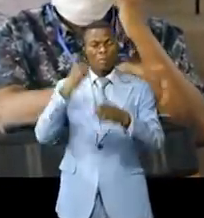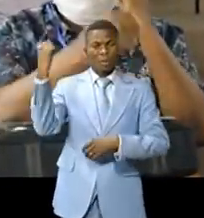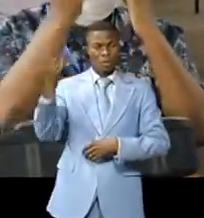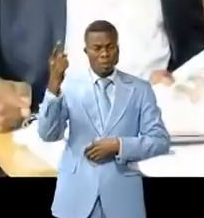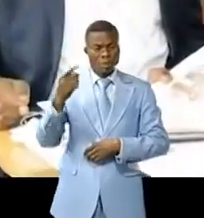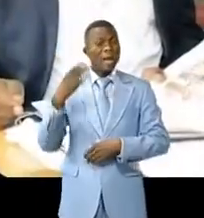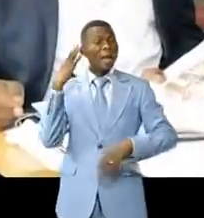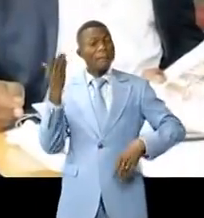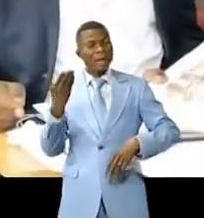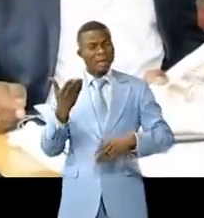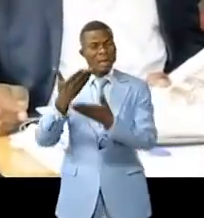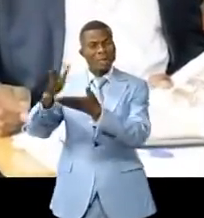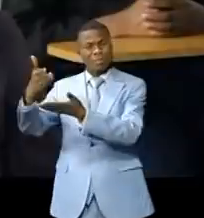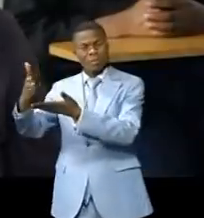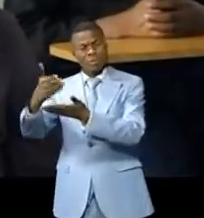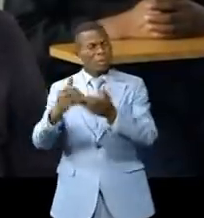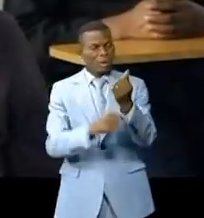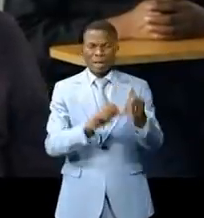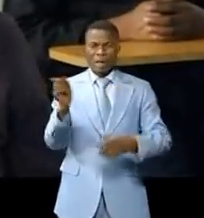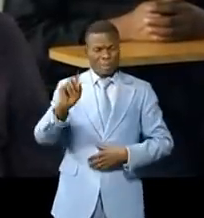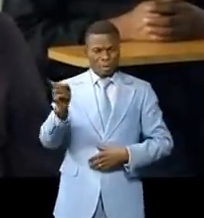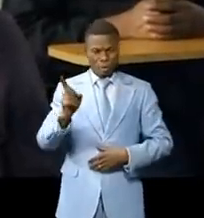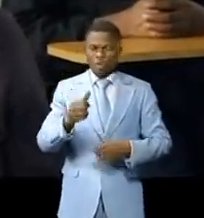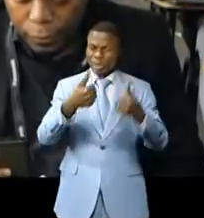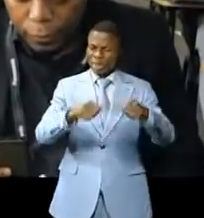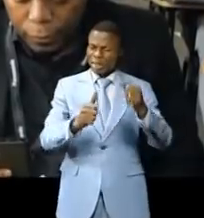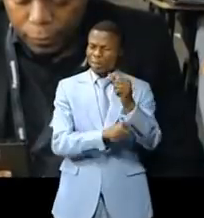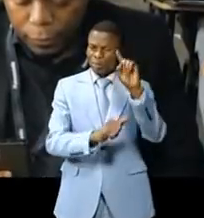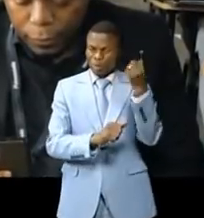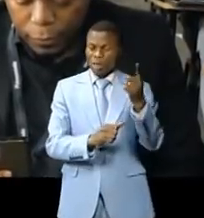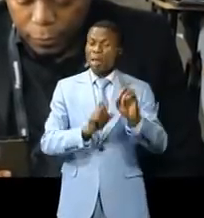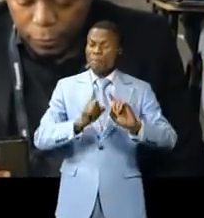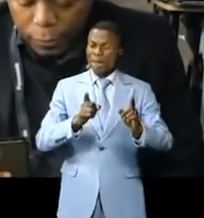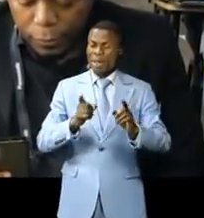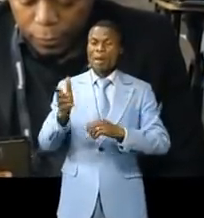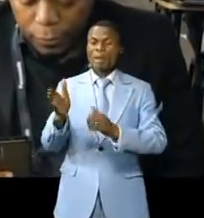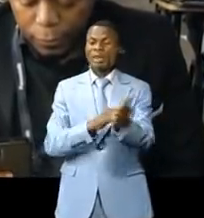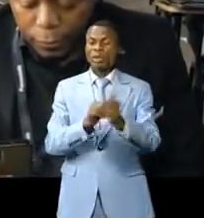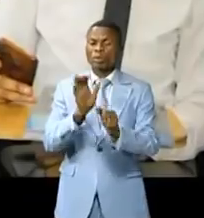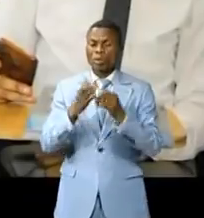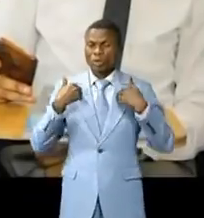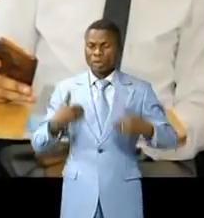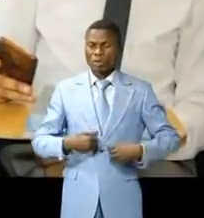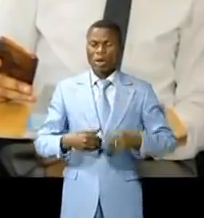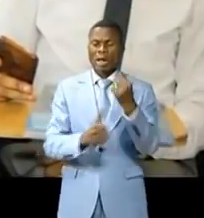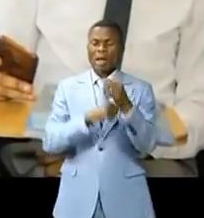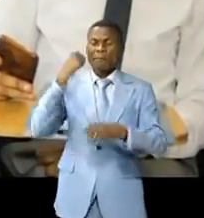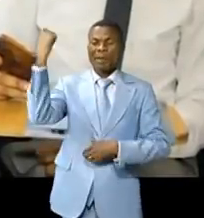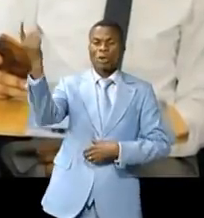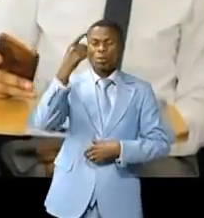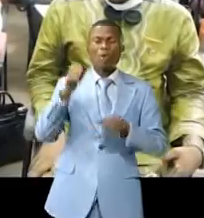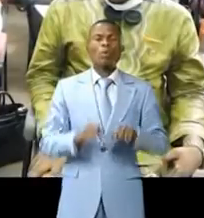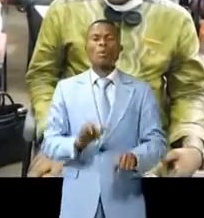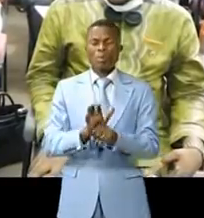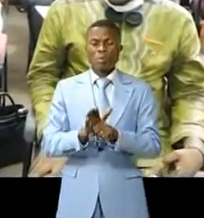transmissibles, voire méconnues ou négligées, mais qui causent trop de pertes en vies humaines à travers le monde, surtout en Afrique. C'est